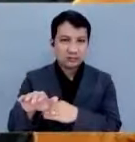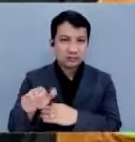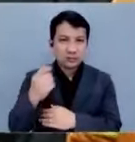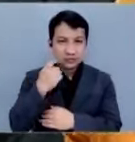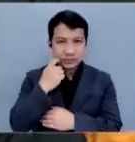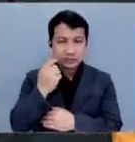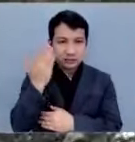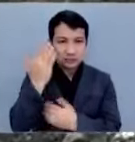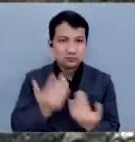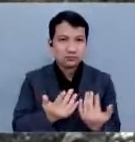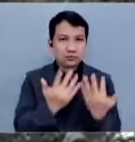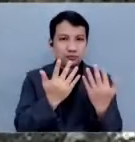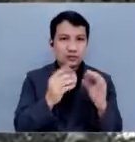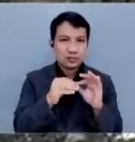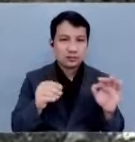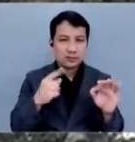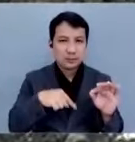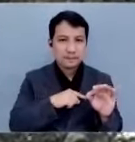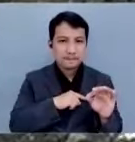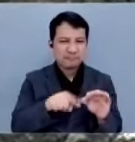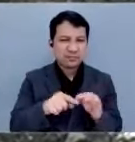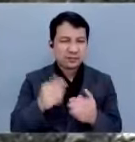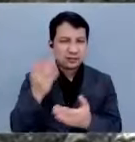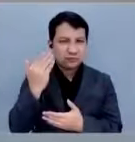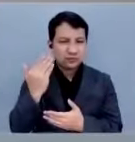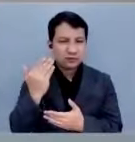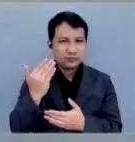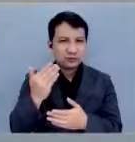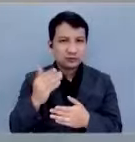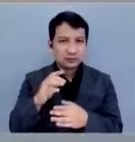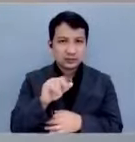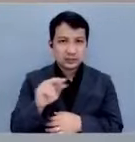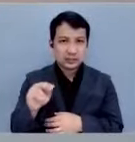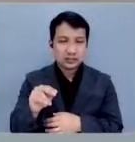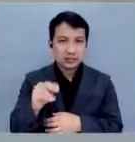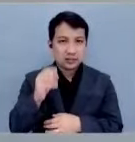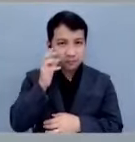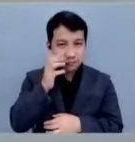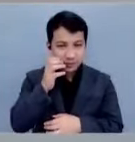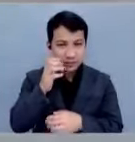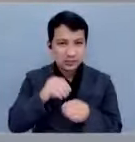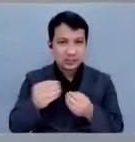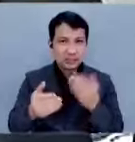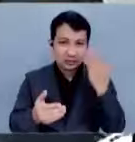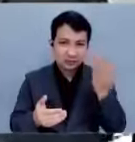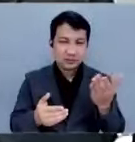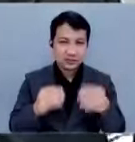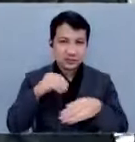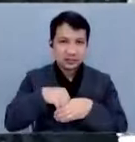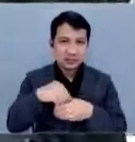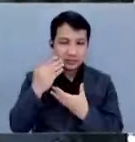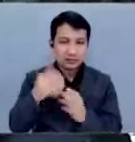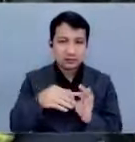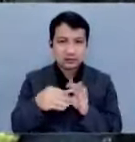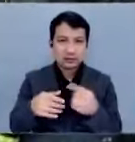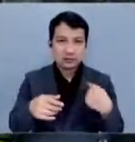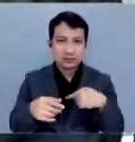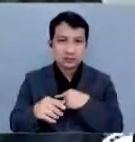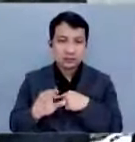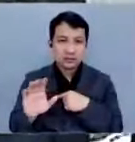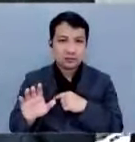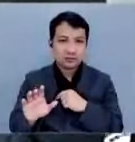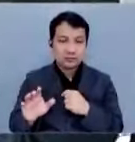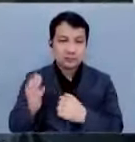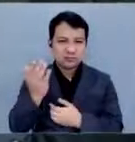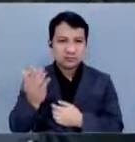masunog ang warehouse. Pero dahil mga sandubag, balat ng candy at sitcherya ang laman ng gusali, hindi lang tubig kundi chemical din ang